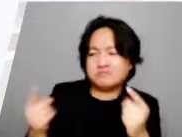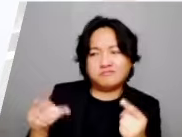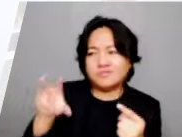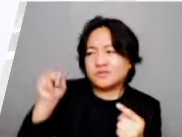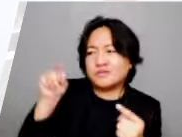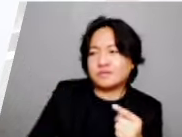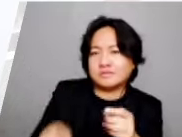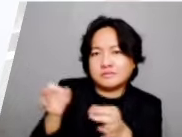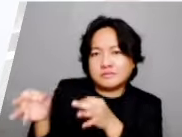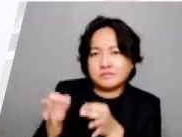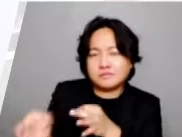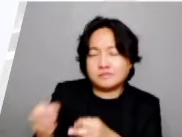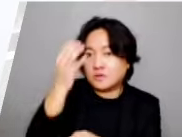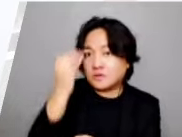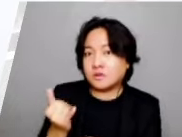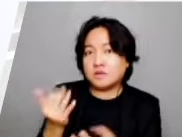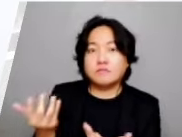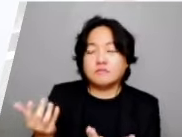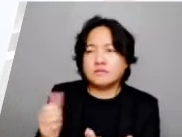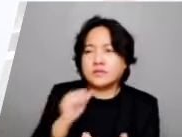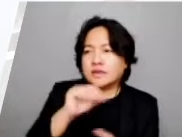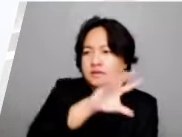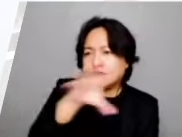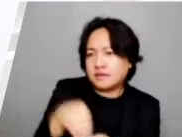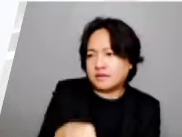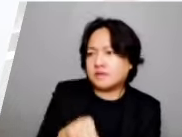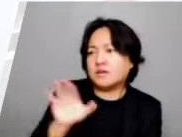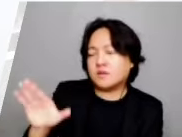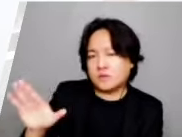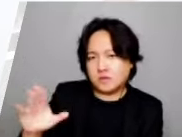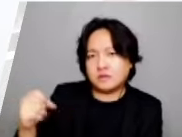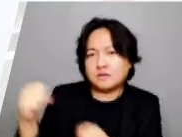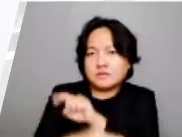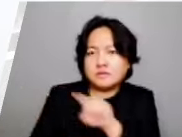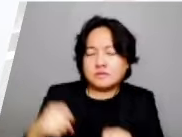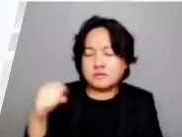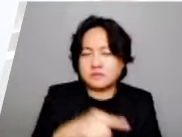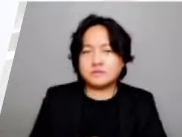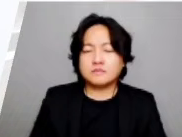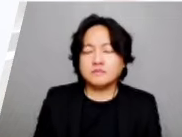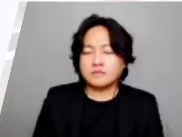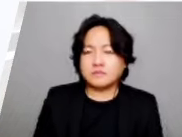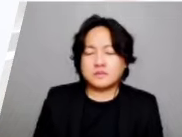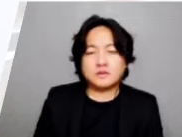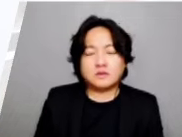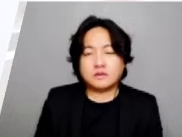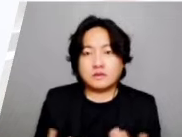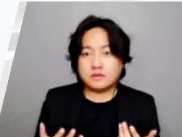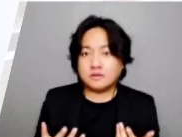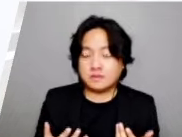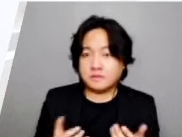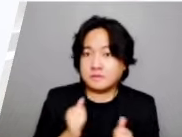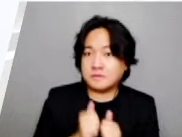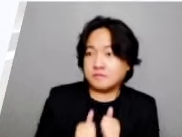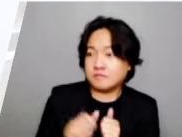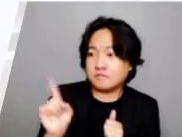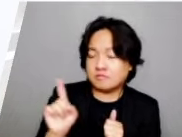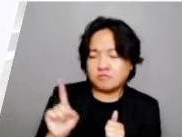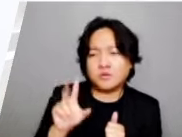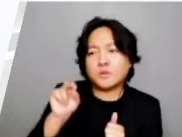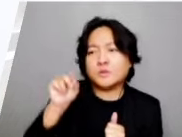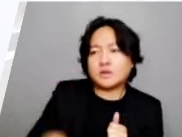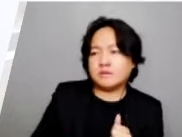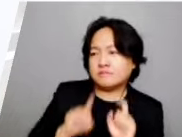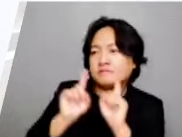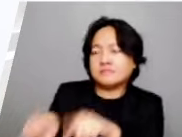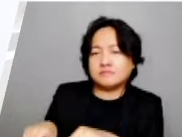umano ito in aid of legislation. Dahil dyan, hindi raw kailangang dumalo ng mga opisyal sa pagdinig. isinumite na